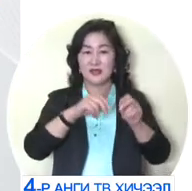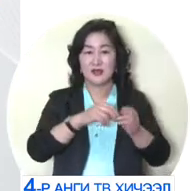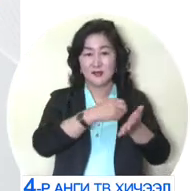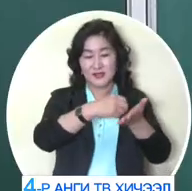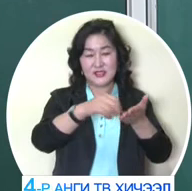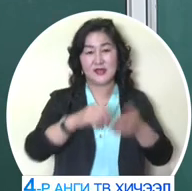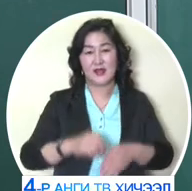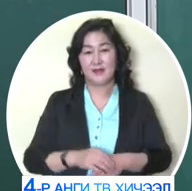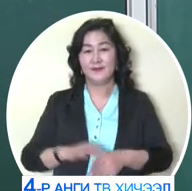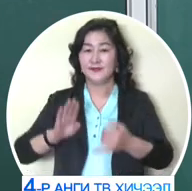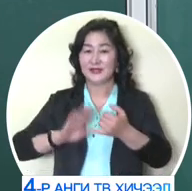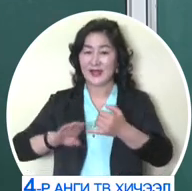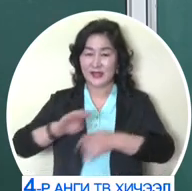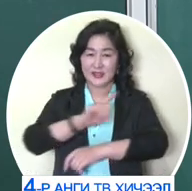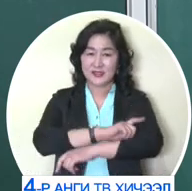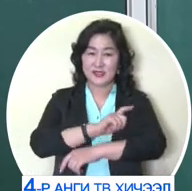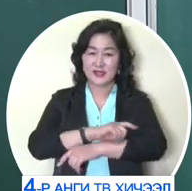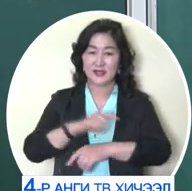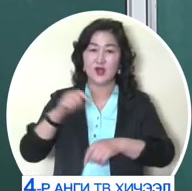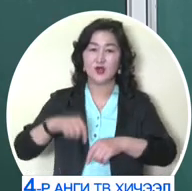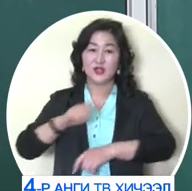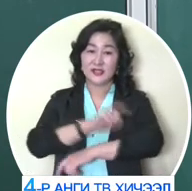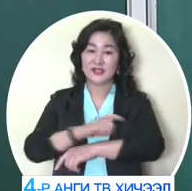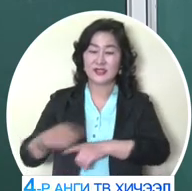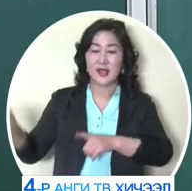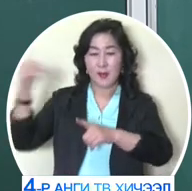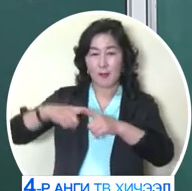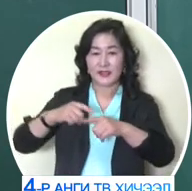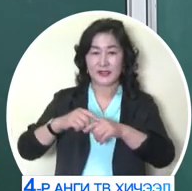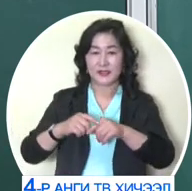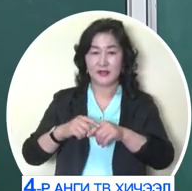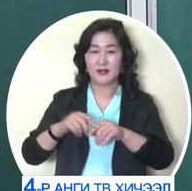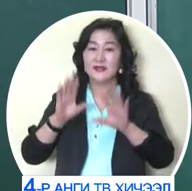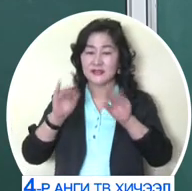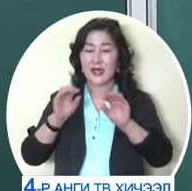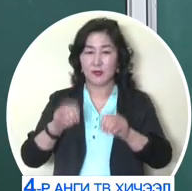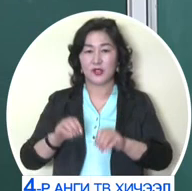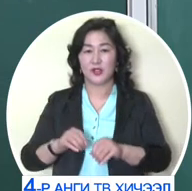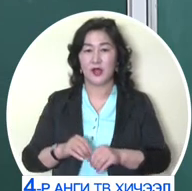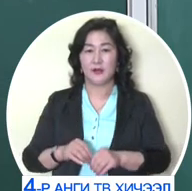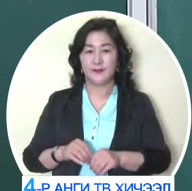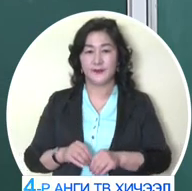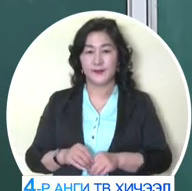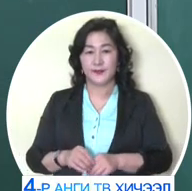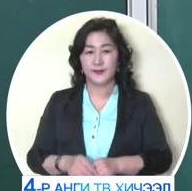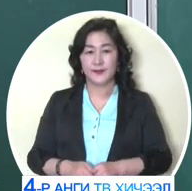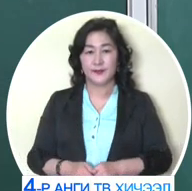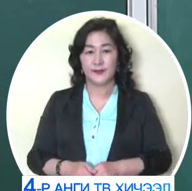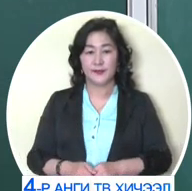бичээрэй. За дараагийн хичээлээр багш нь энэхүү хичээлээ баттган үзэх болно. Тэгээд мөн өөрийнхөө бичсэн эхийг